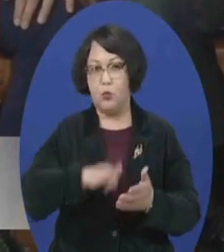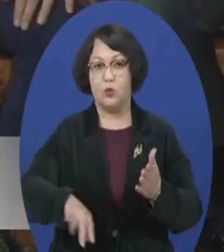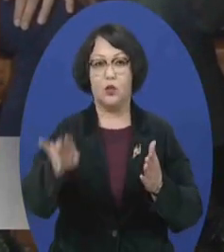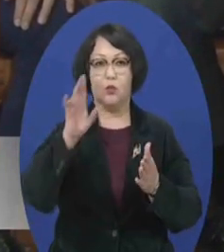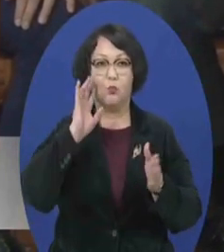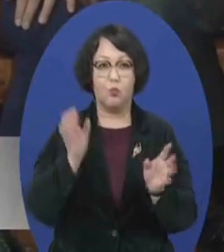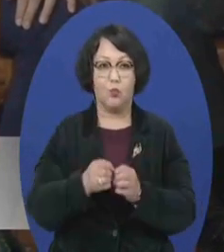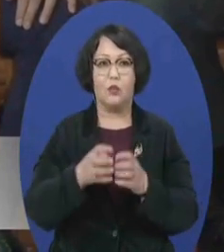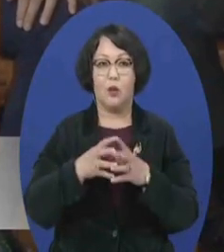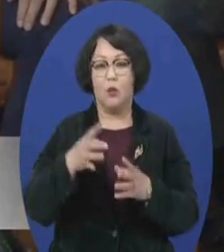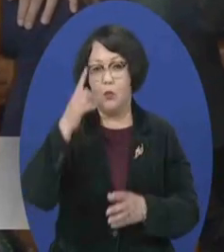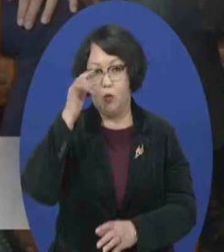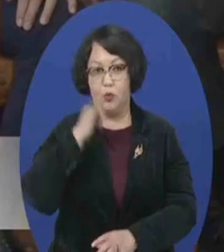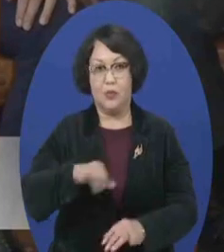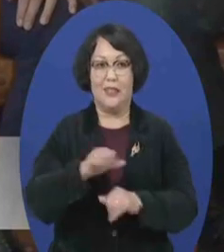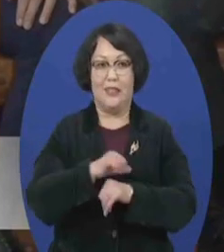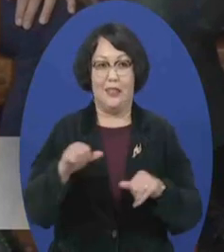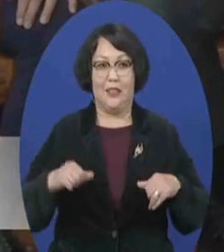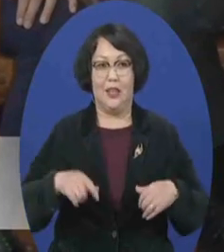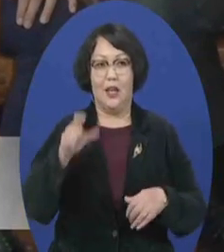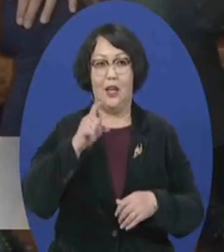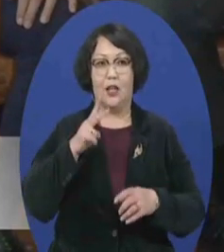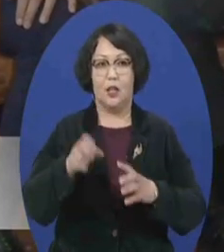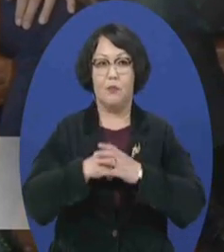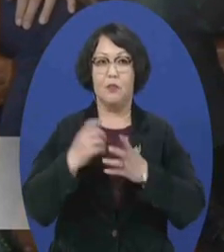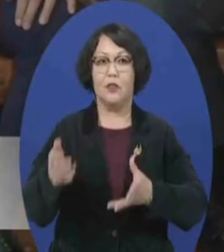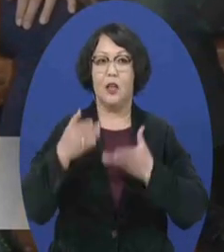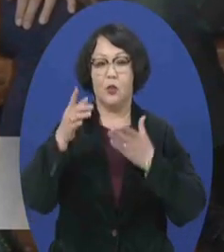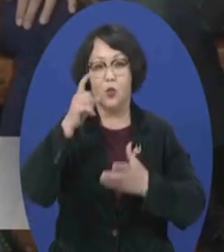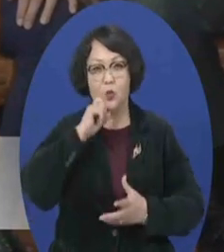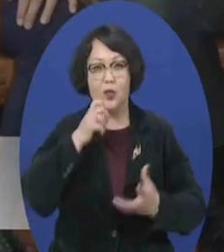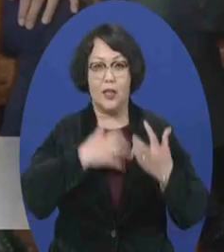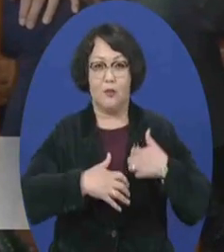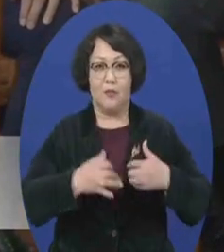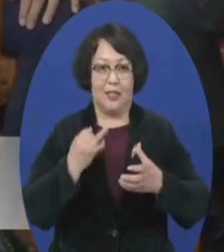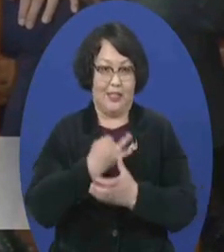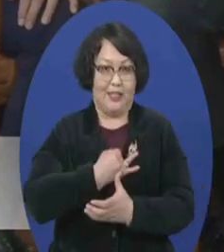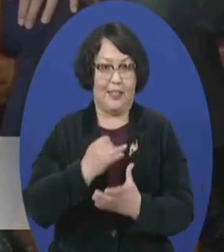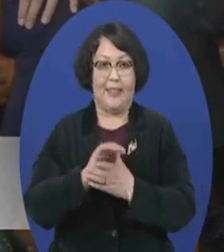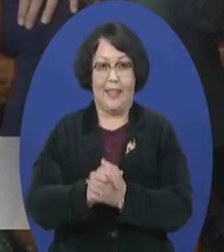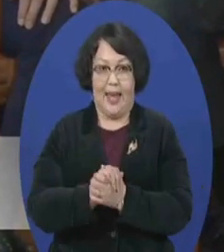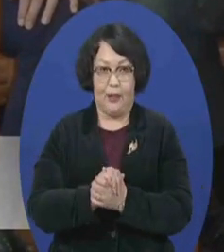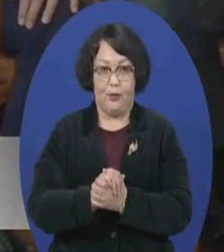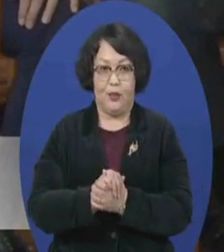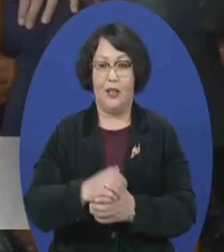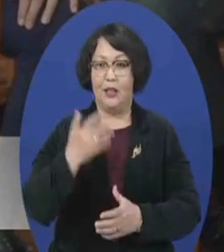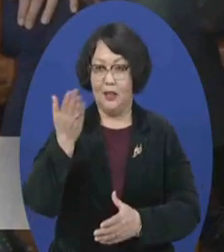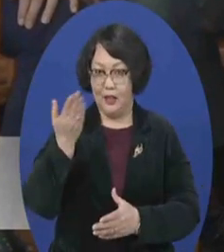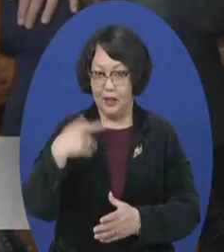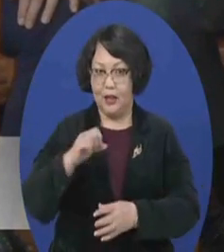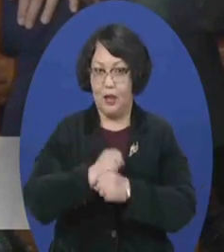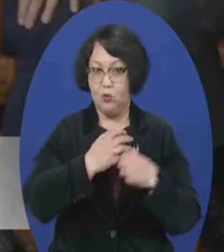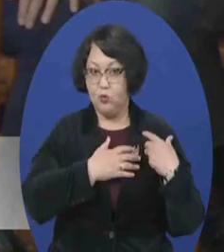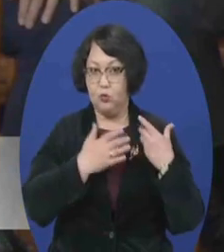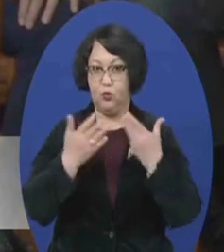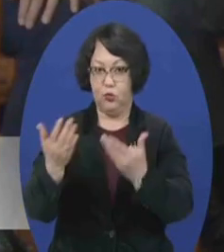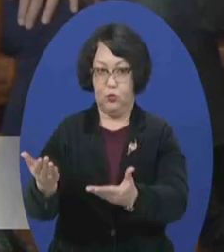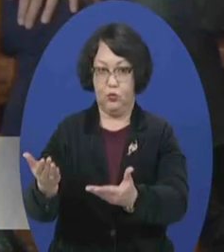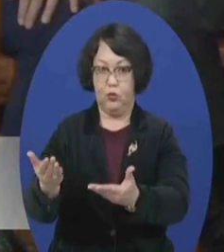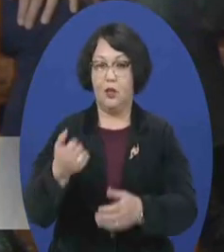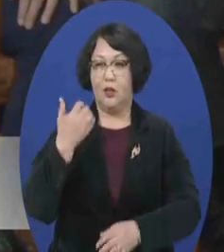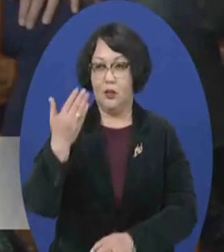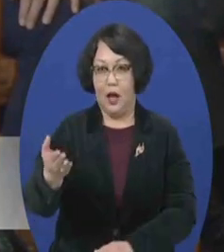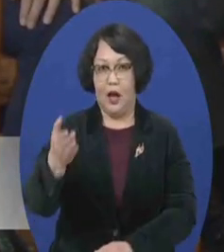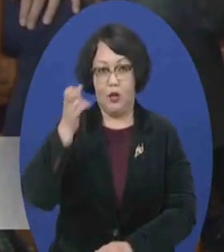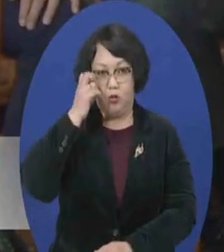бүтээх Монголын ард түмний эрхэм дээд хүсэл эрмэлзэл итгэл найдвар танд ногдож байна. Та